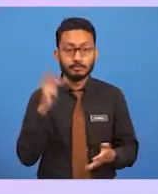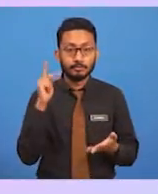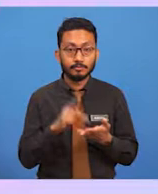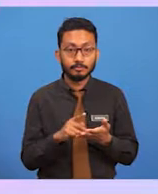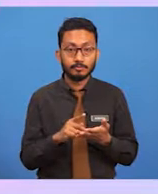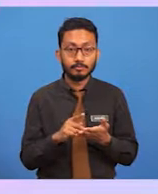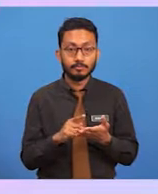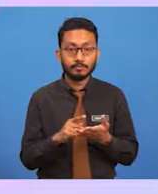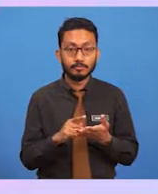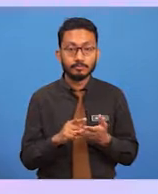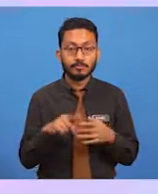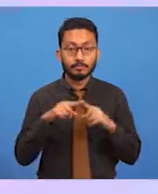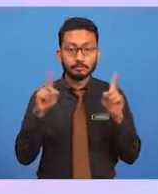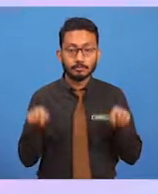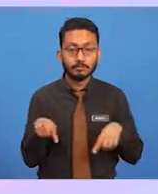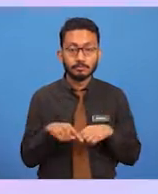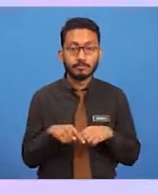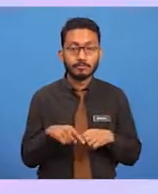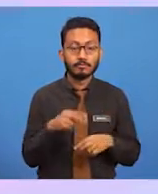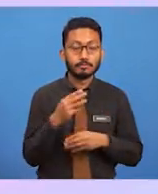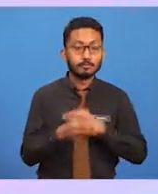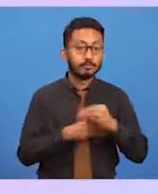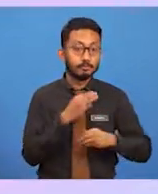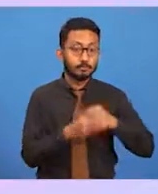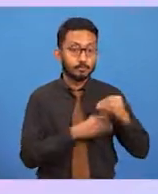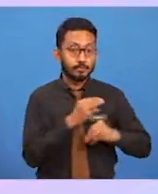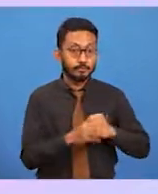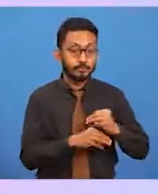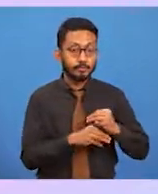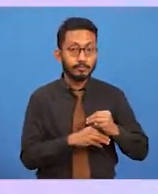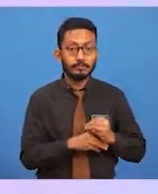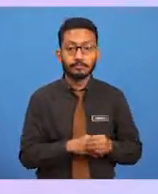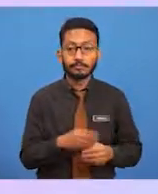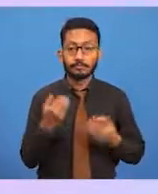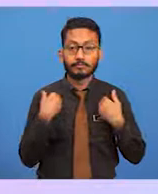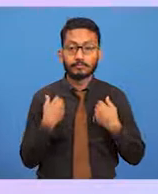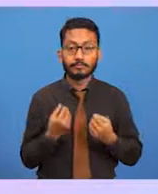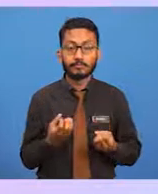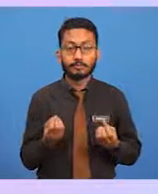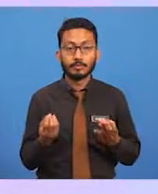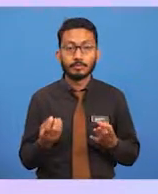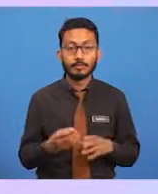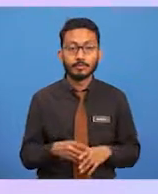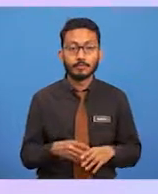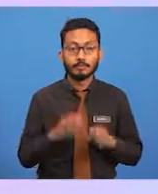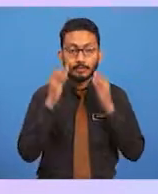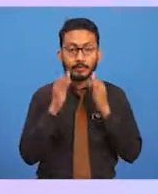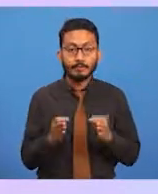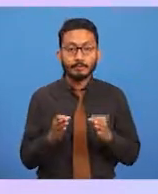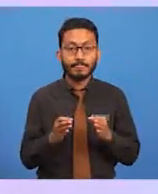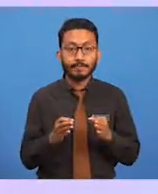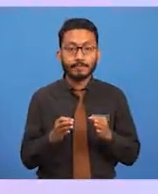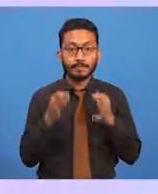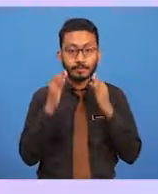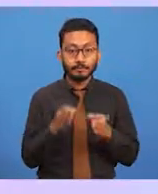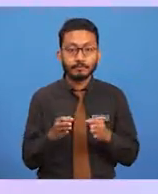kad perniagaan. Kad ini mempunyai beberapa fungsi seperti